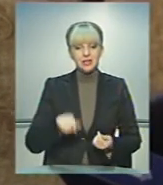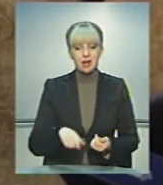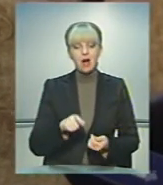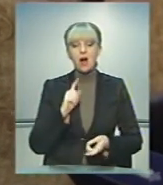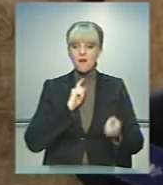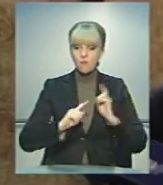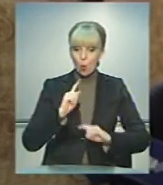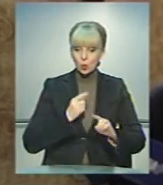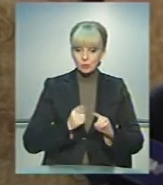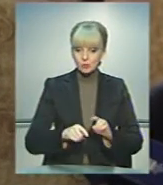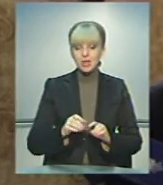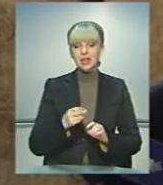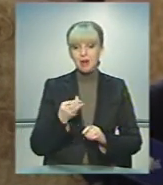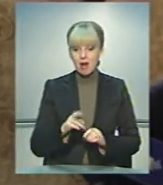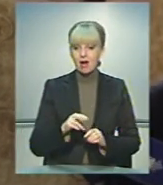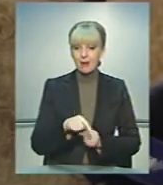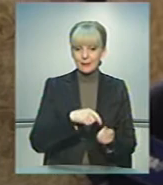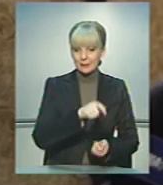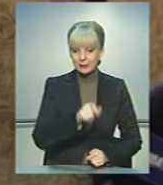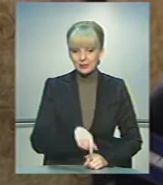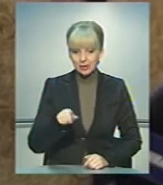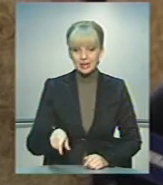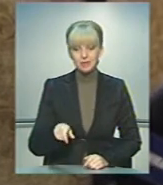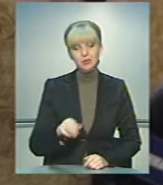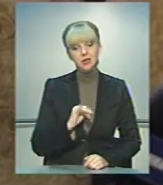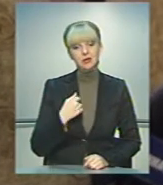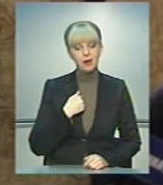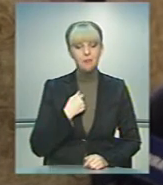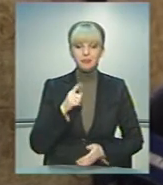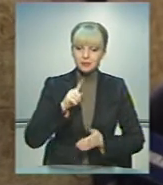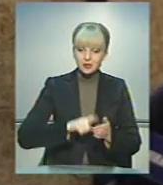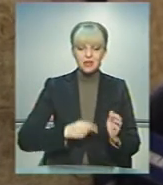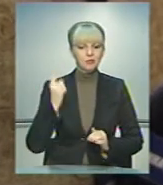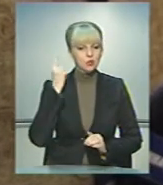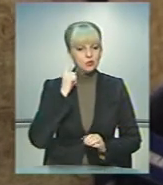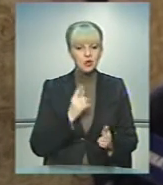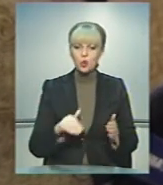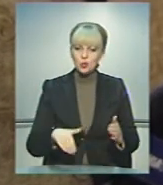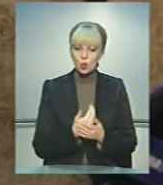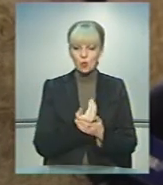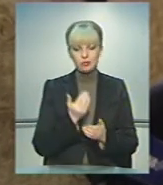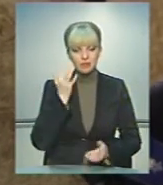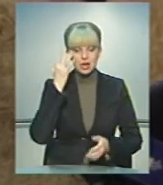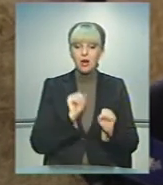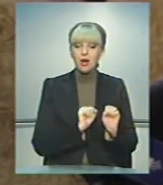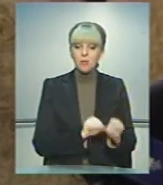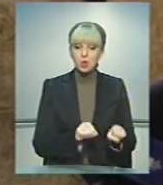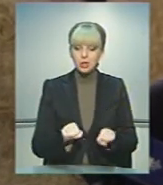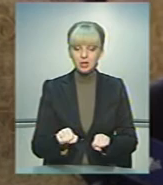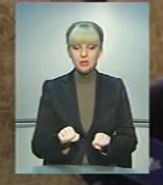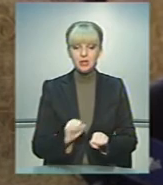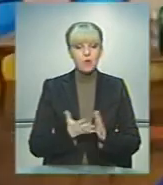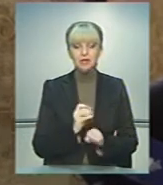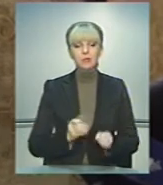саме для підприємців. І я надіюся почути якісь нові ідеї, можливості,